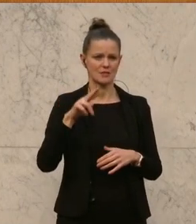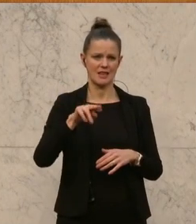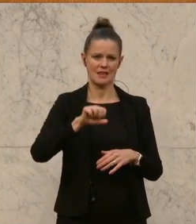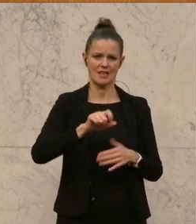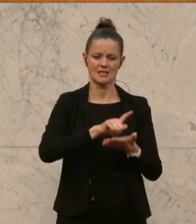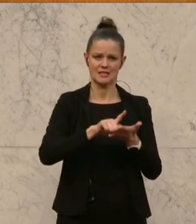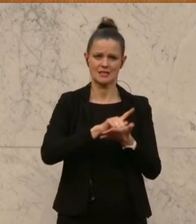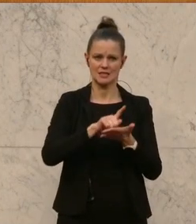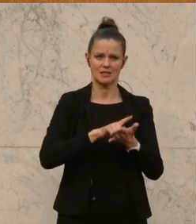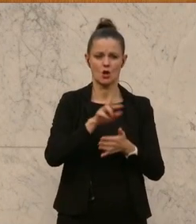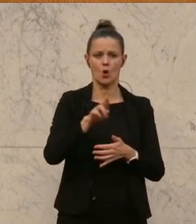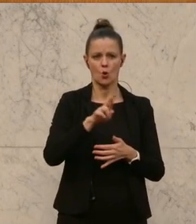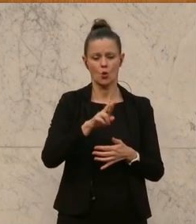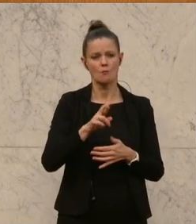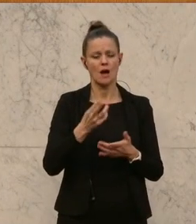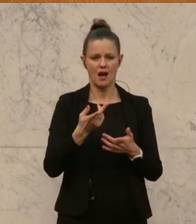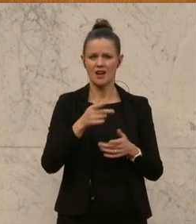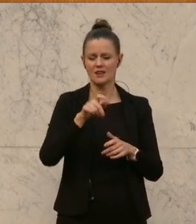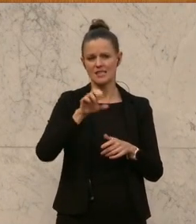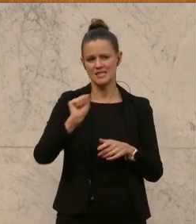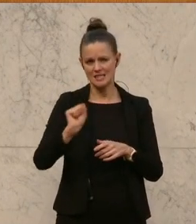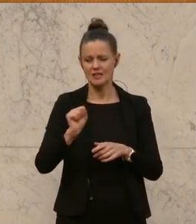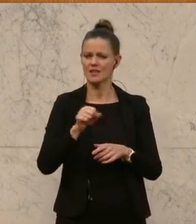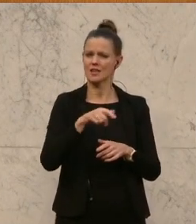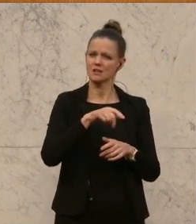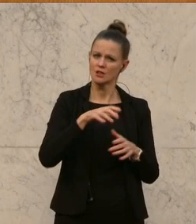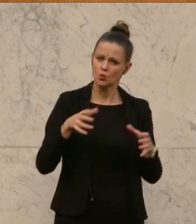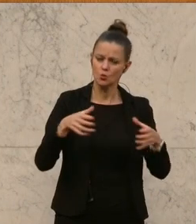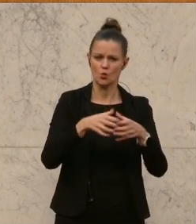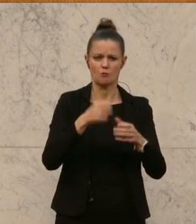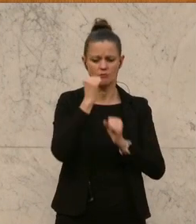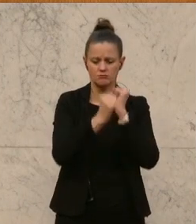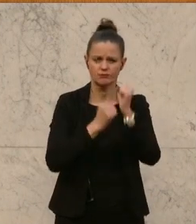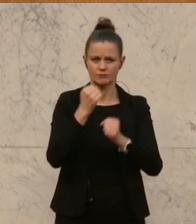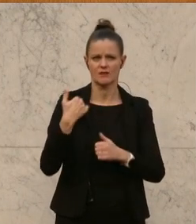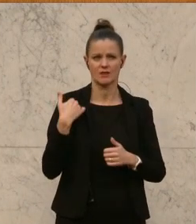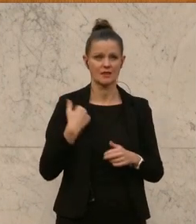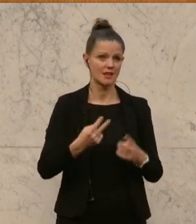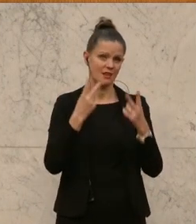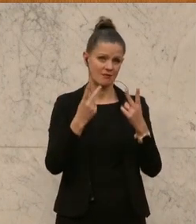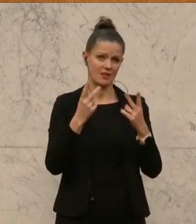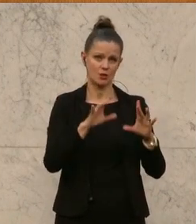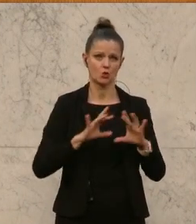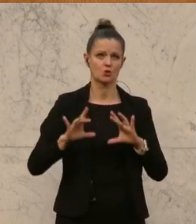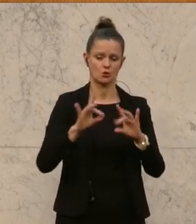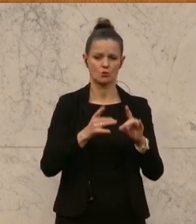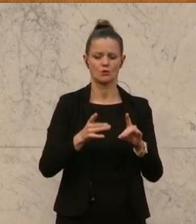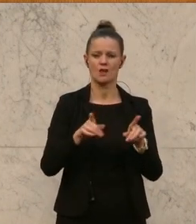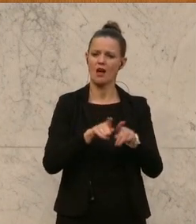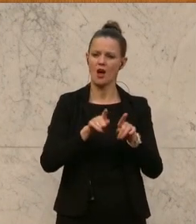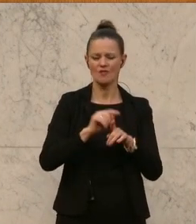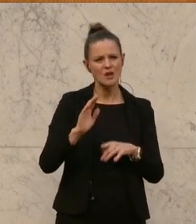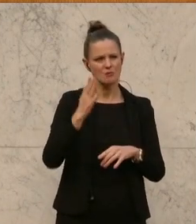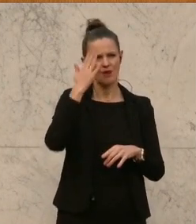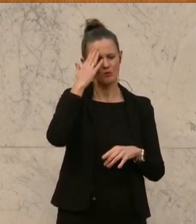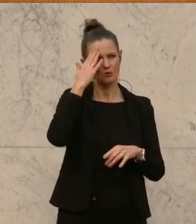Nationalsozialismus ermordeten Roma und Romja, Sinti und Sintize. Es ist wichtig, dass wir das tun. Und das Bewusstsein ist schon ein